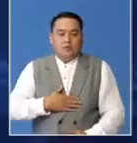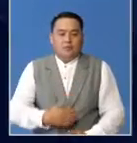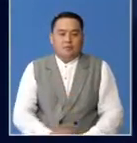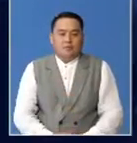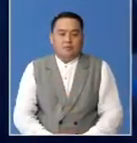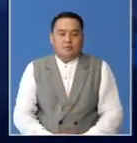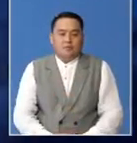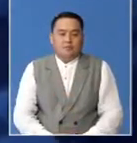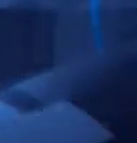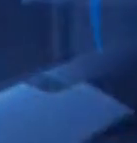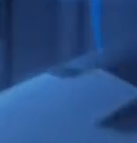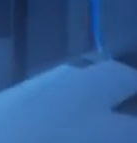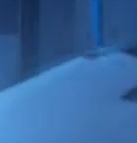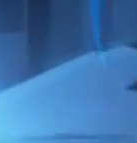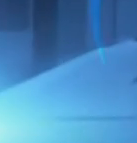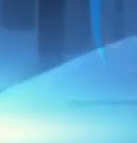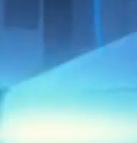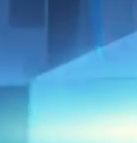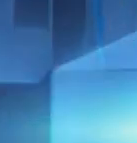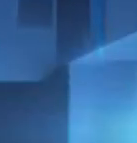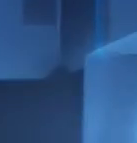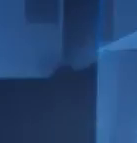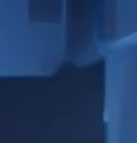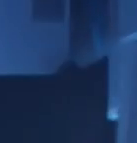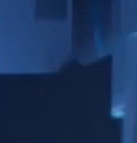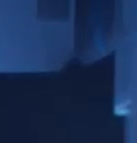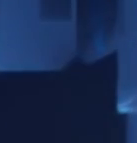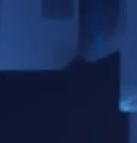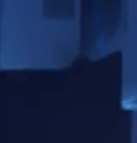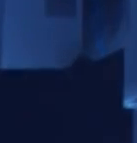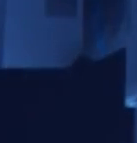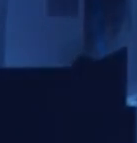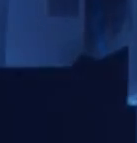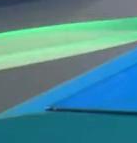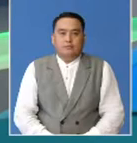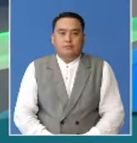довольны. Пана Анитова, Айдос Калиев, телеканал ШТСУ.